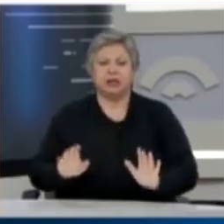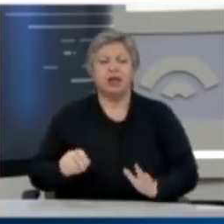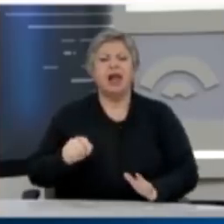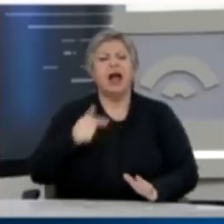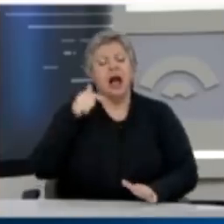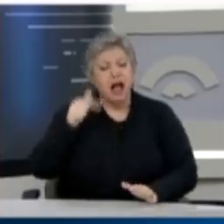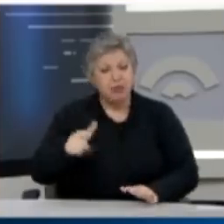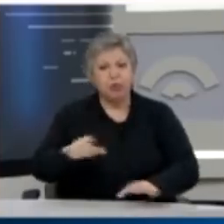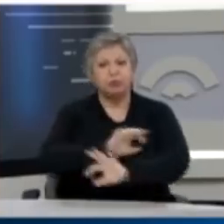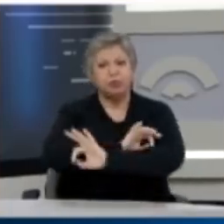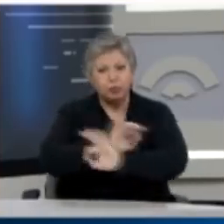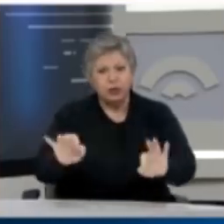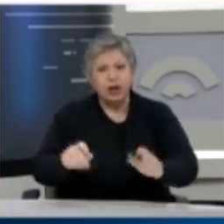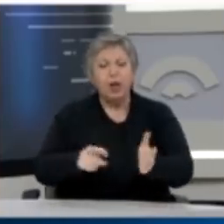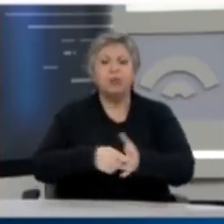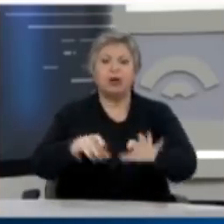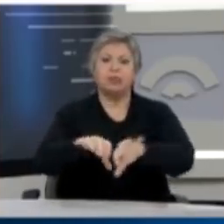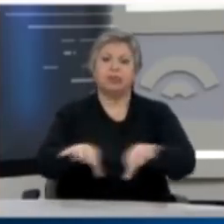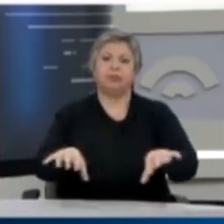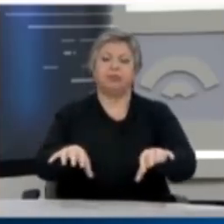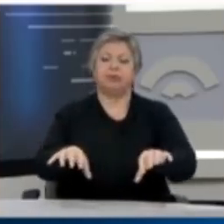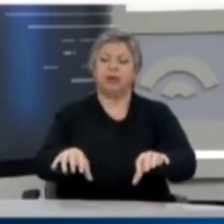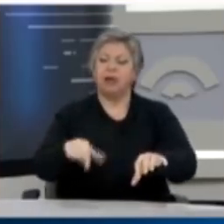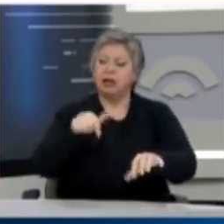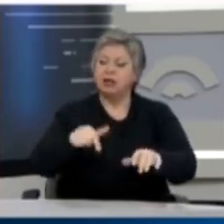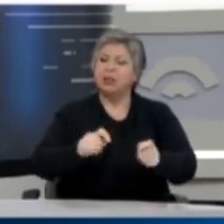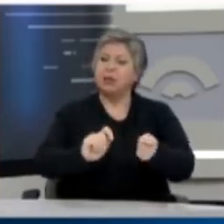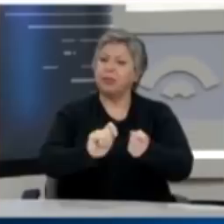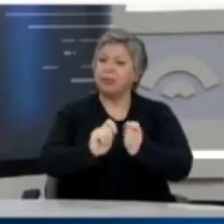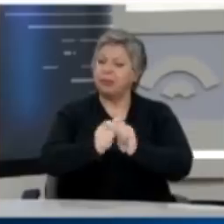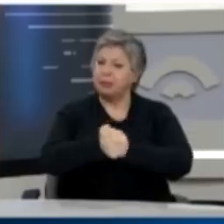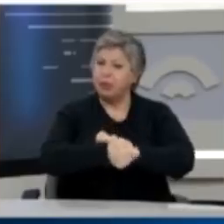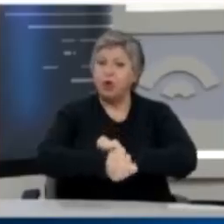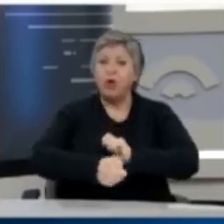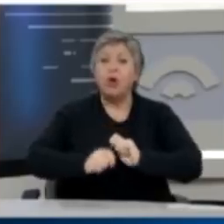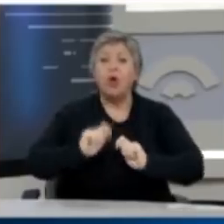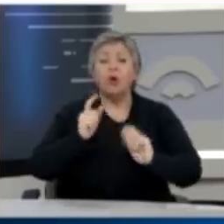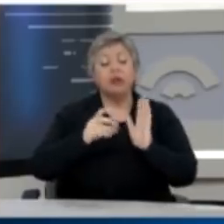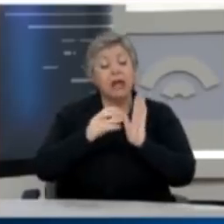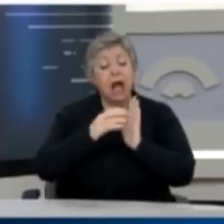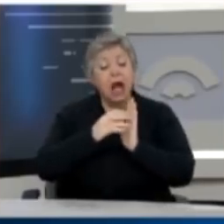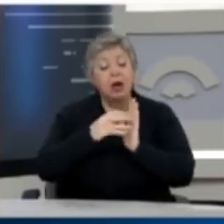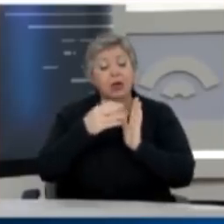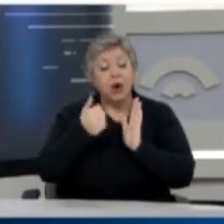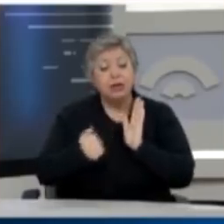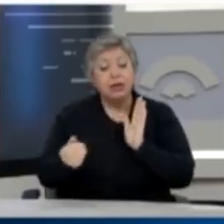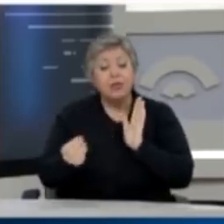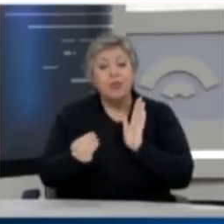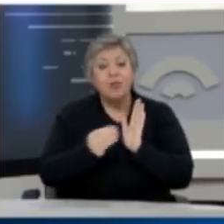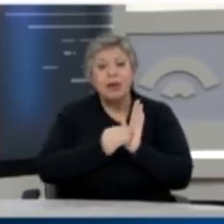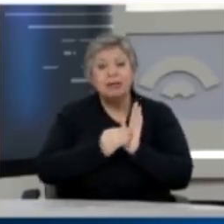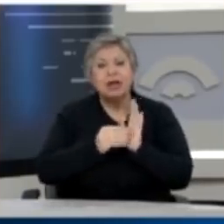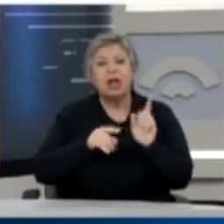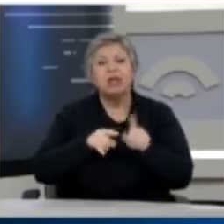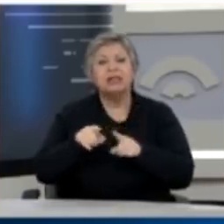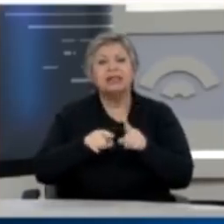αυτό προτείνουμε να καταργηθούν ή να τροποποιηθούν όλα τα αντίστοιχα άρθρα του Συντάγματος.